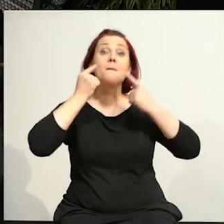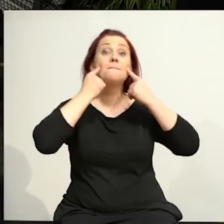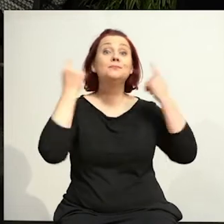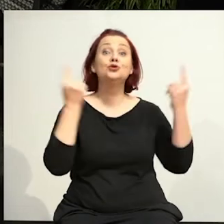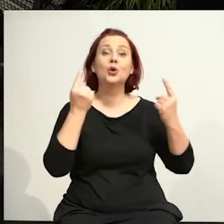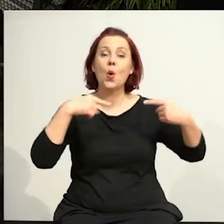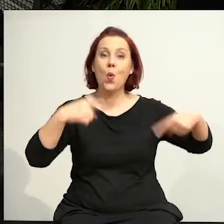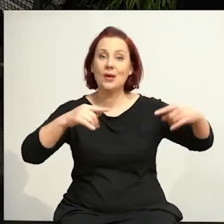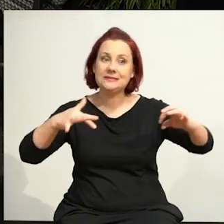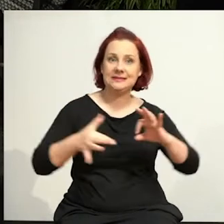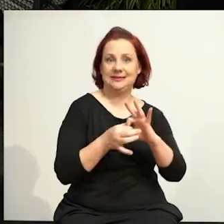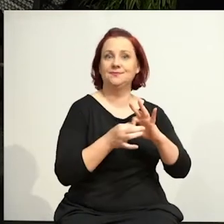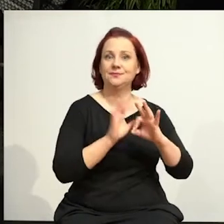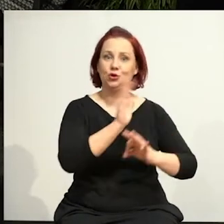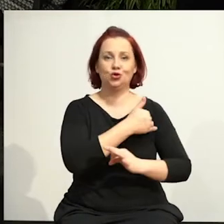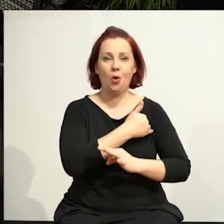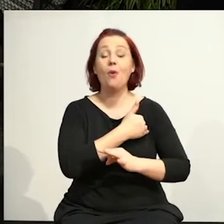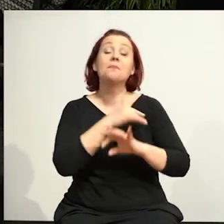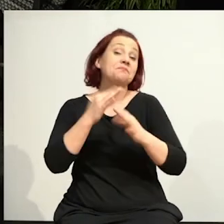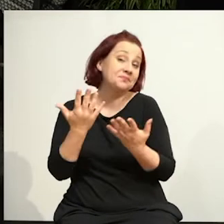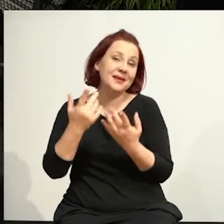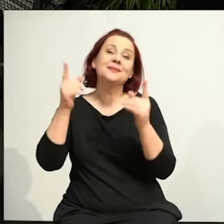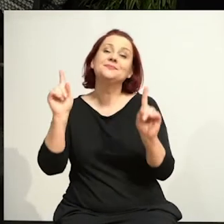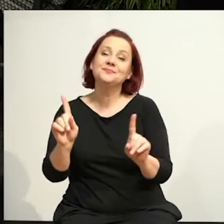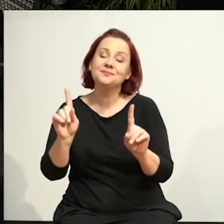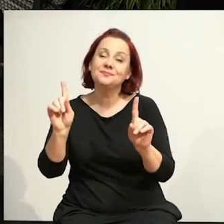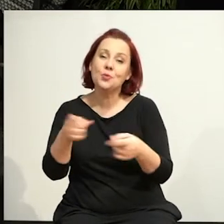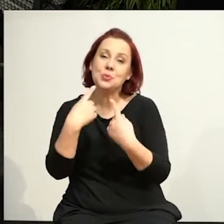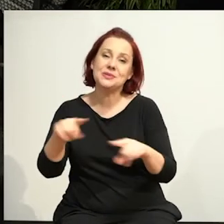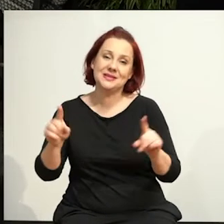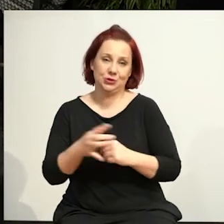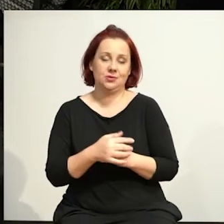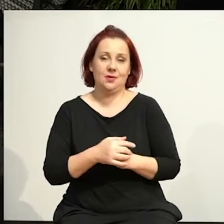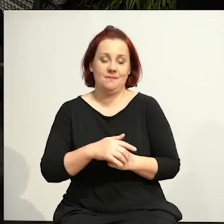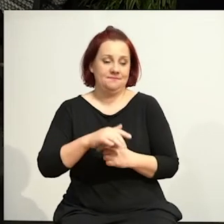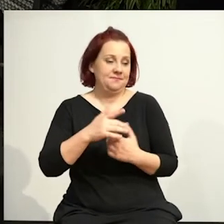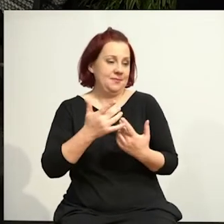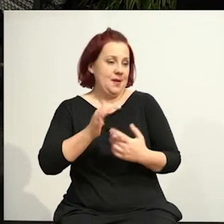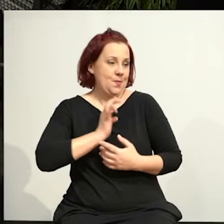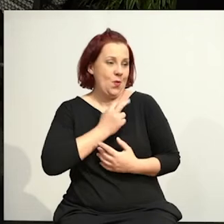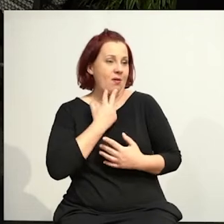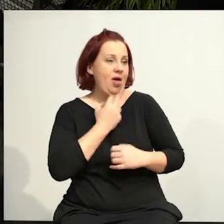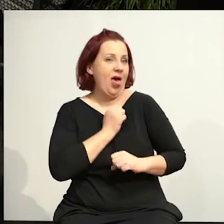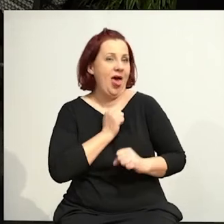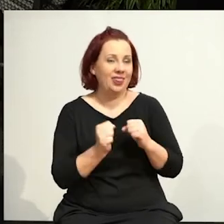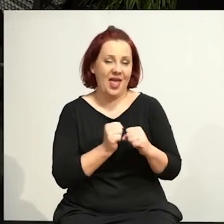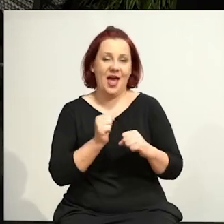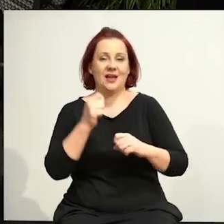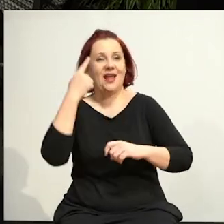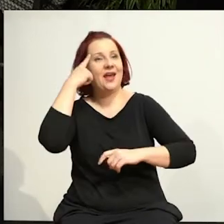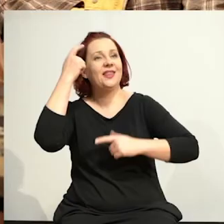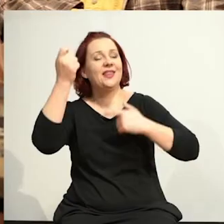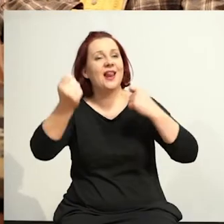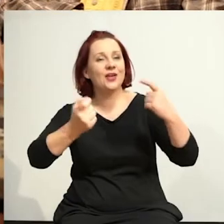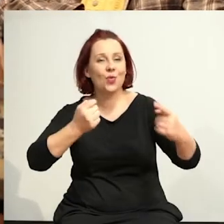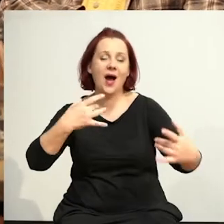była przygoda muzyczna. Otóż wtedy cała moja energia intelektualna, artystyczna i w